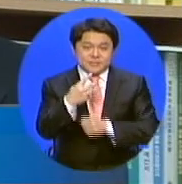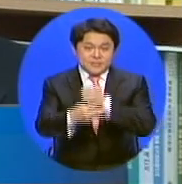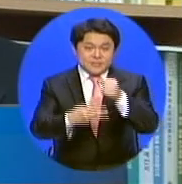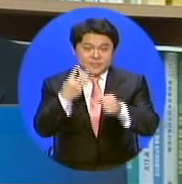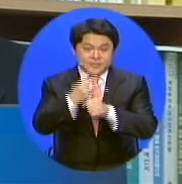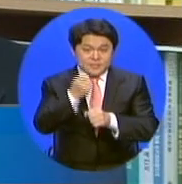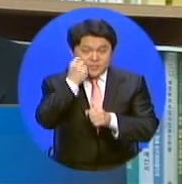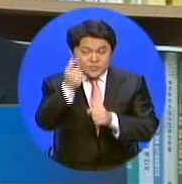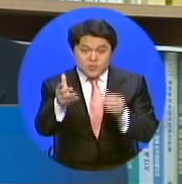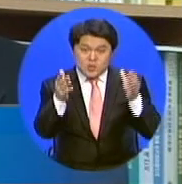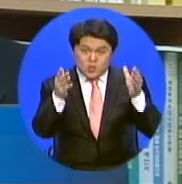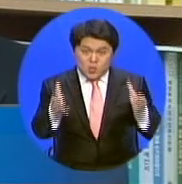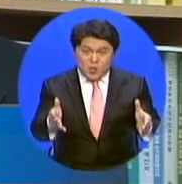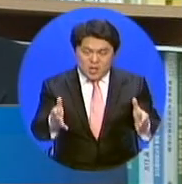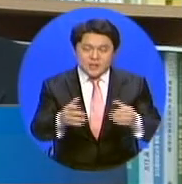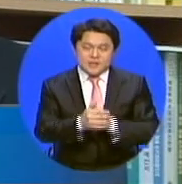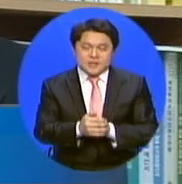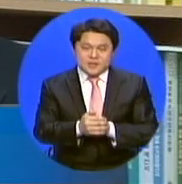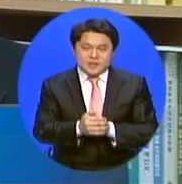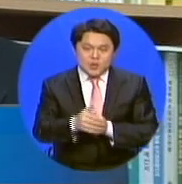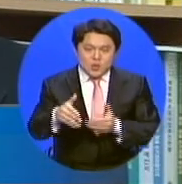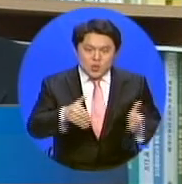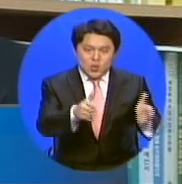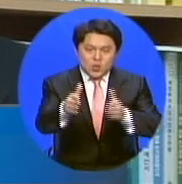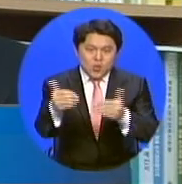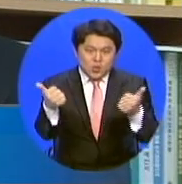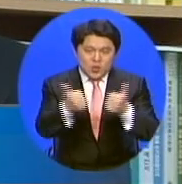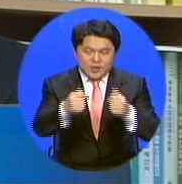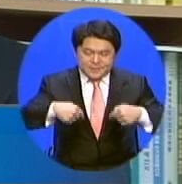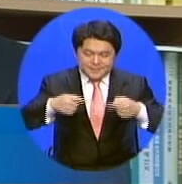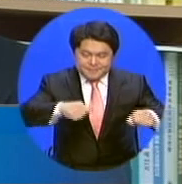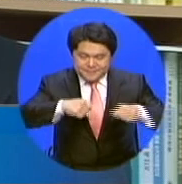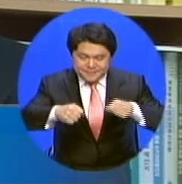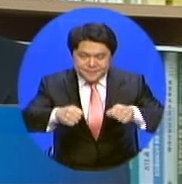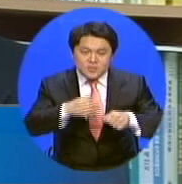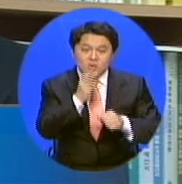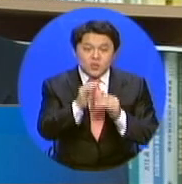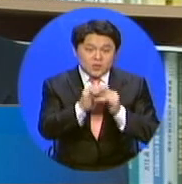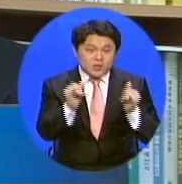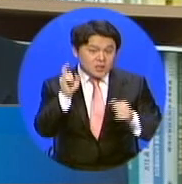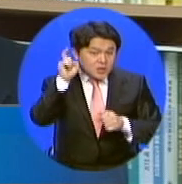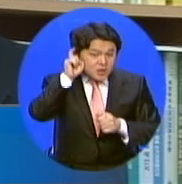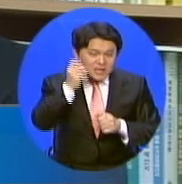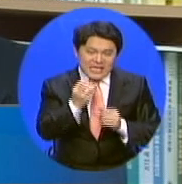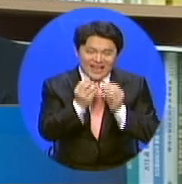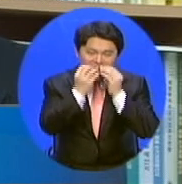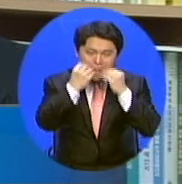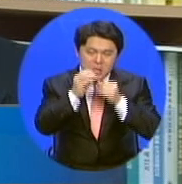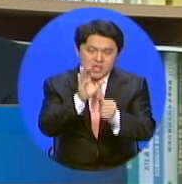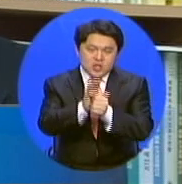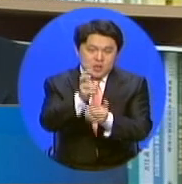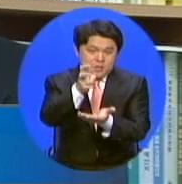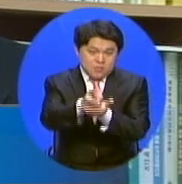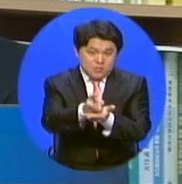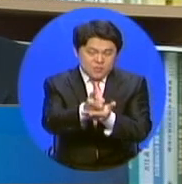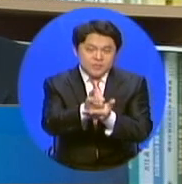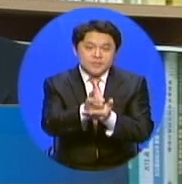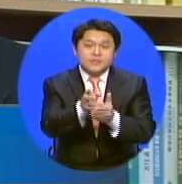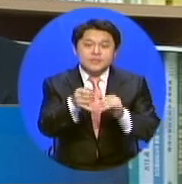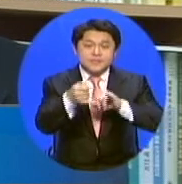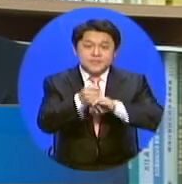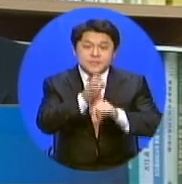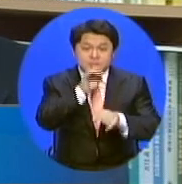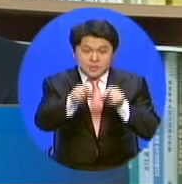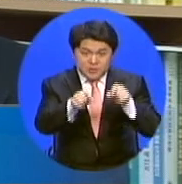3년 6개월 동안 의정활동을 하면서 어르신 보청기 틀니 지원 조례 등을 통해서 약속 이행을